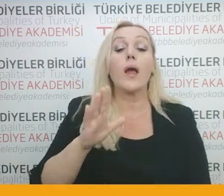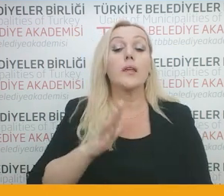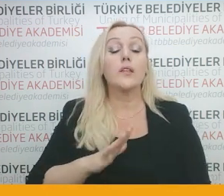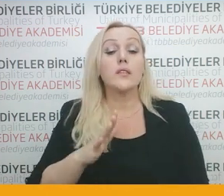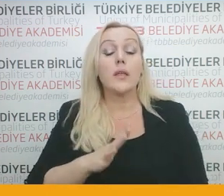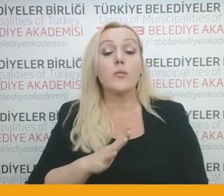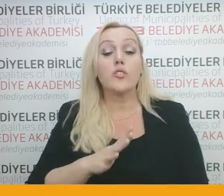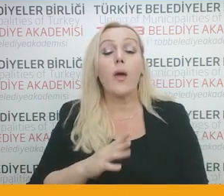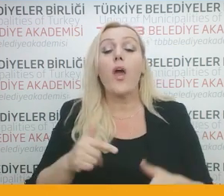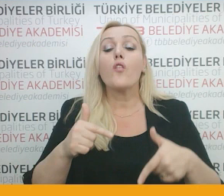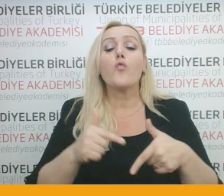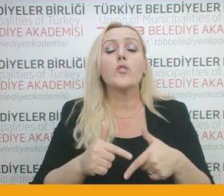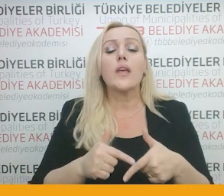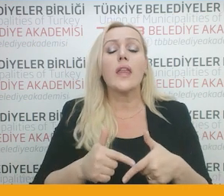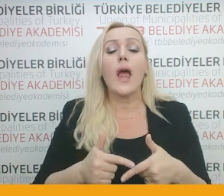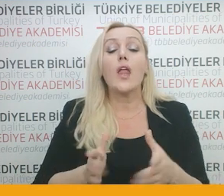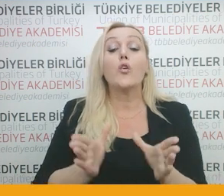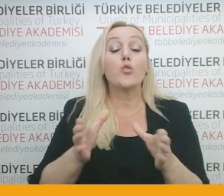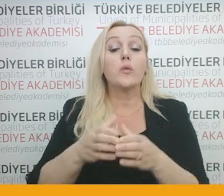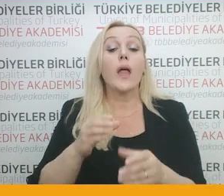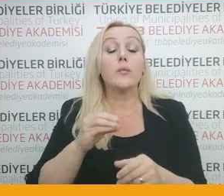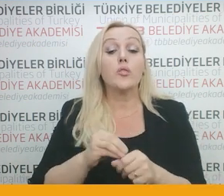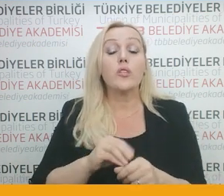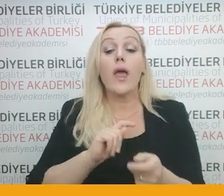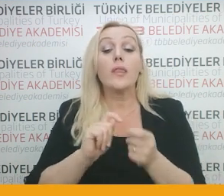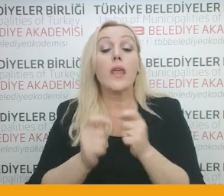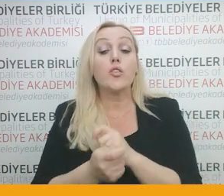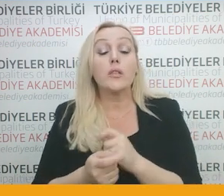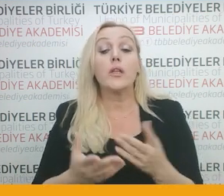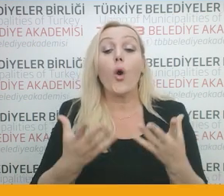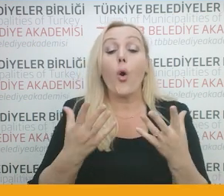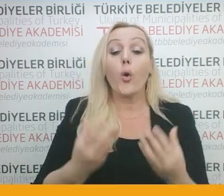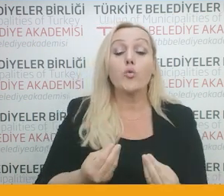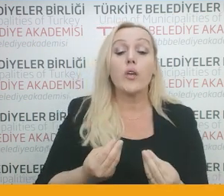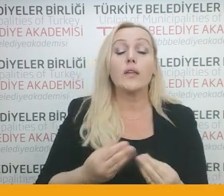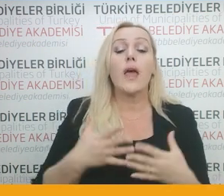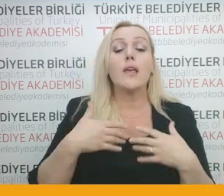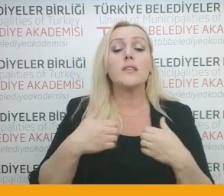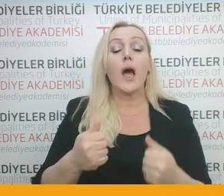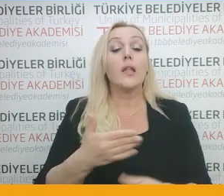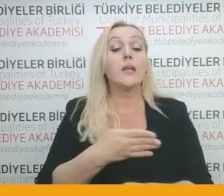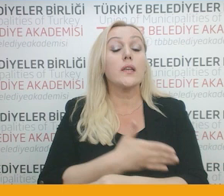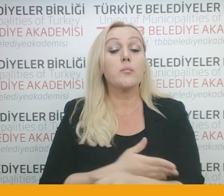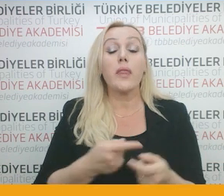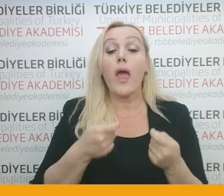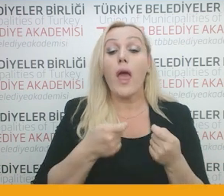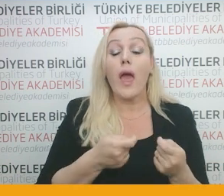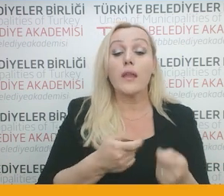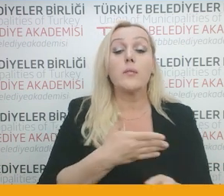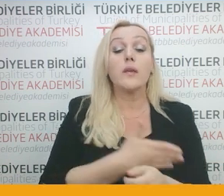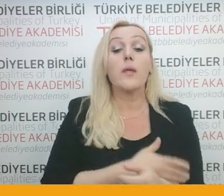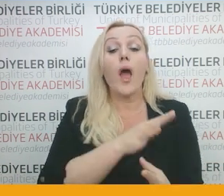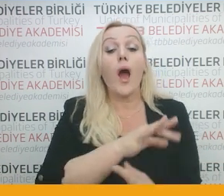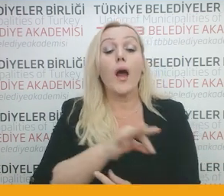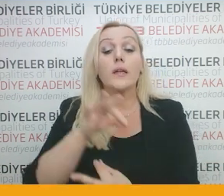Fonksiyonel sınıflandırmada da birinci düzeyde değişiklik olacaksa eğer mesela sağlık hizmetlerinden eğitim hizmetlerine aktarma